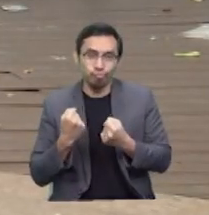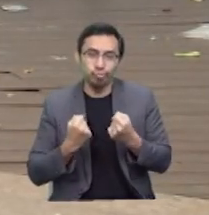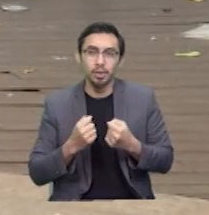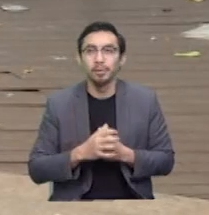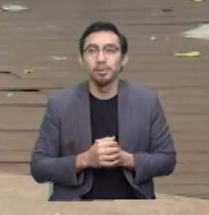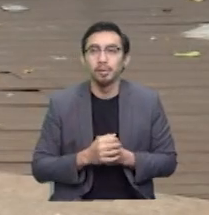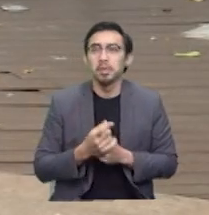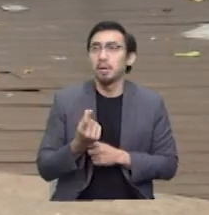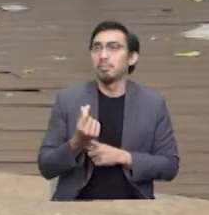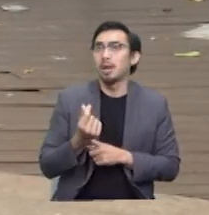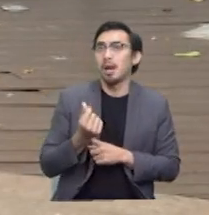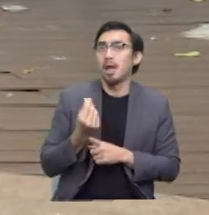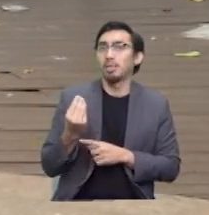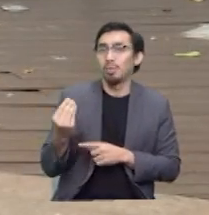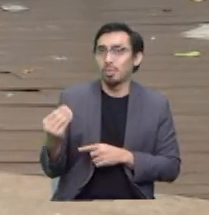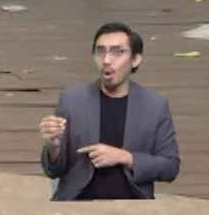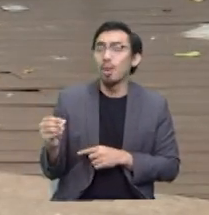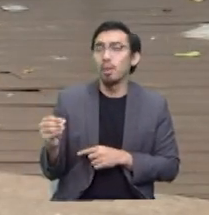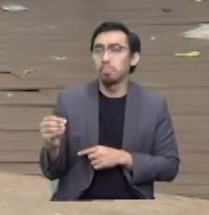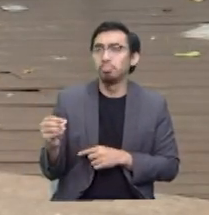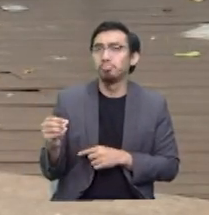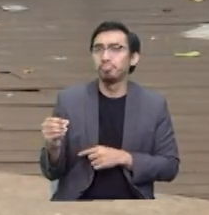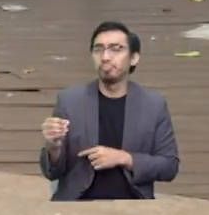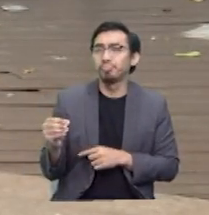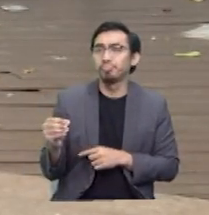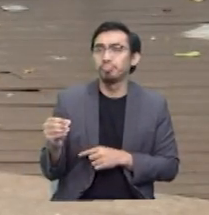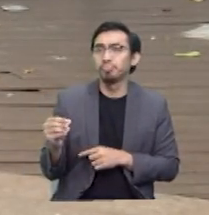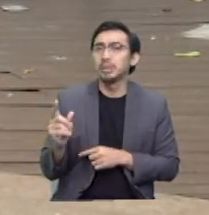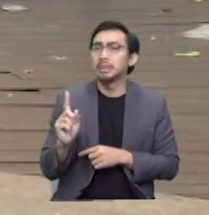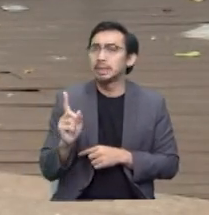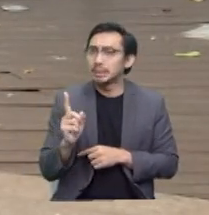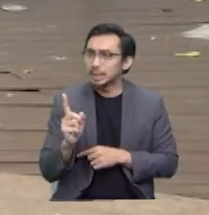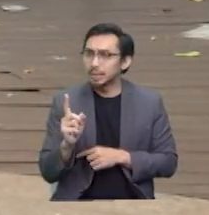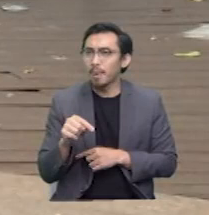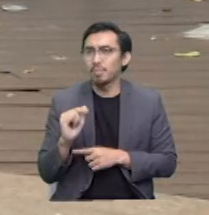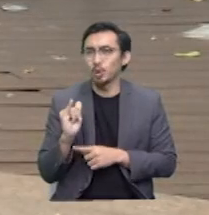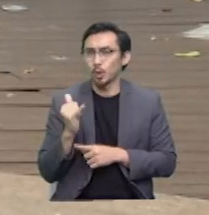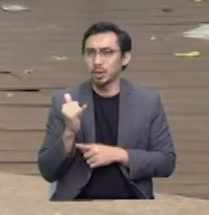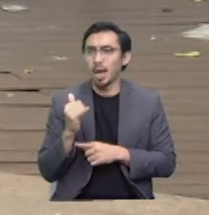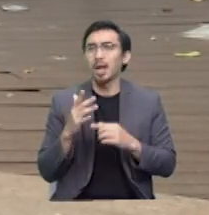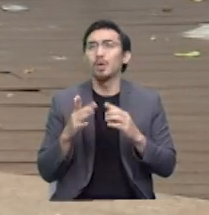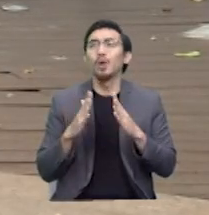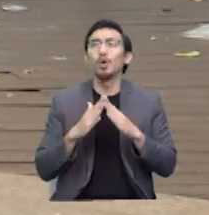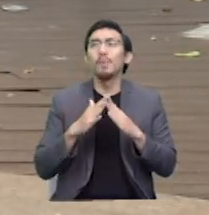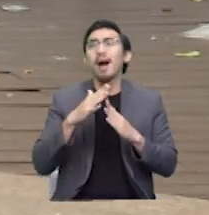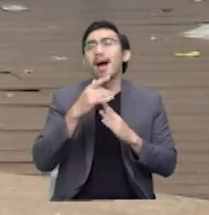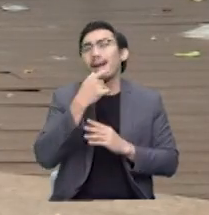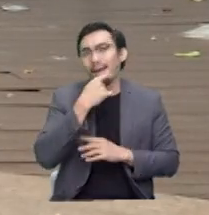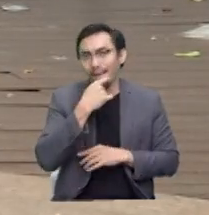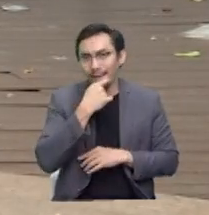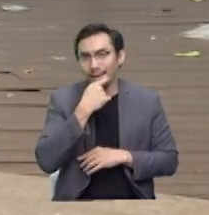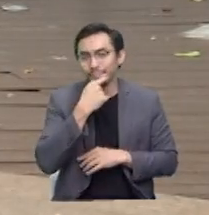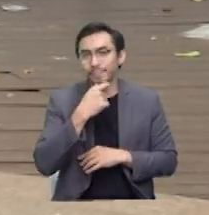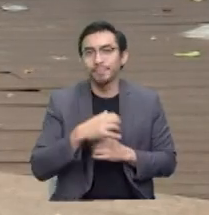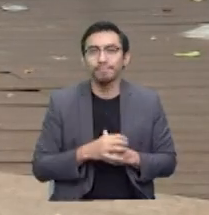tol aja ya, soalnya di Jogja nggak ada biaya penginapan, nginepnya di rumah nenek. Jadi mungkin